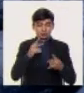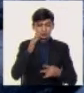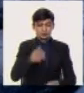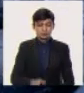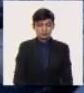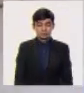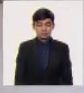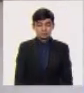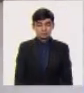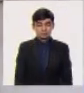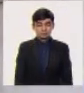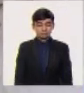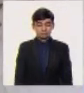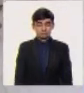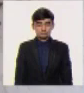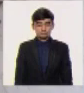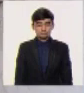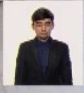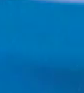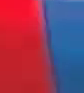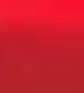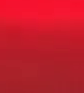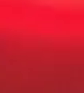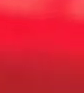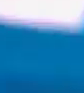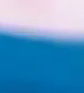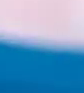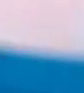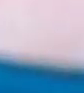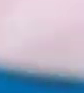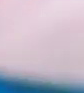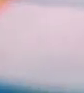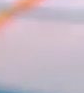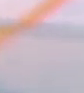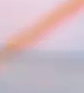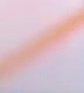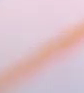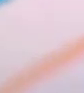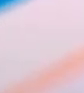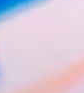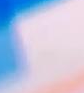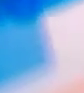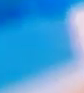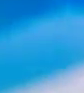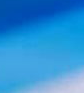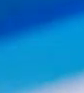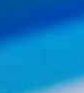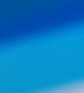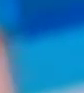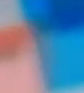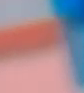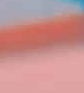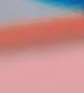буранбаев информбюро туркестанская области смотрите информирован на youtube прямые эфиры репортажи с места